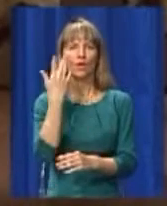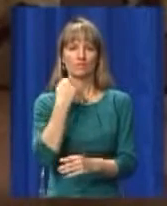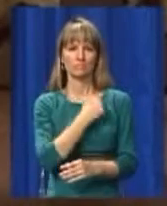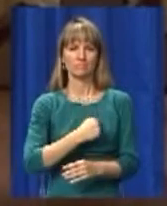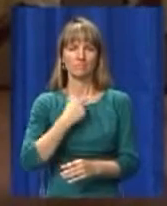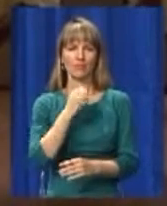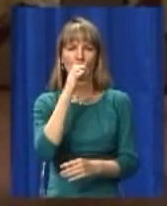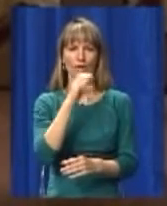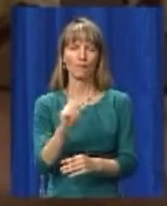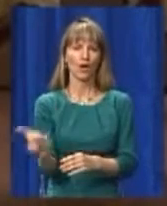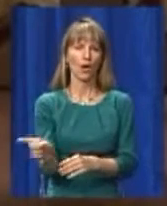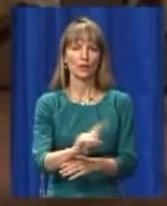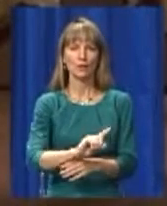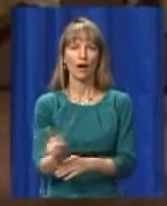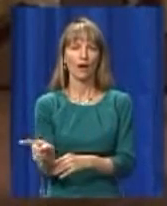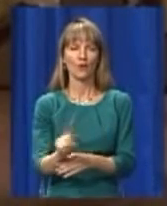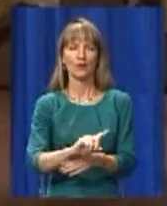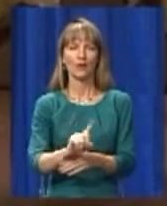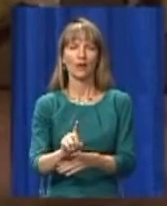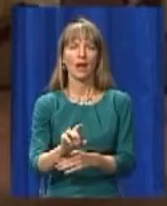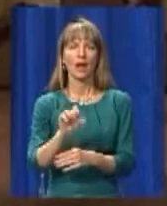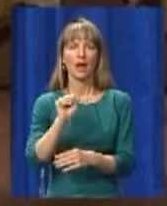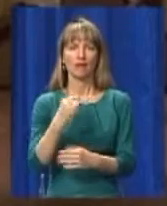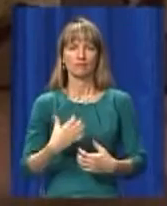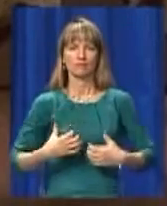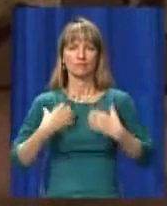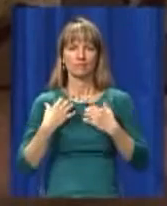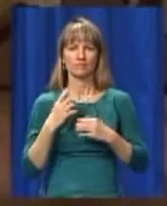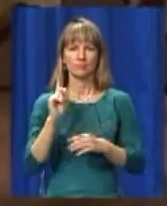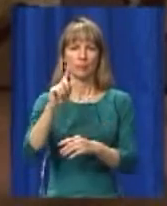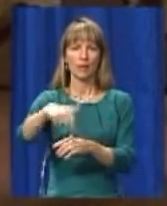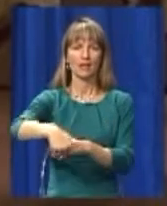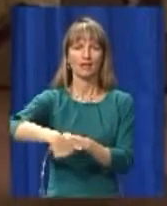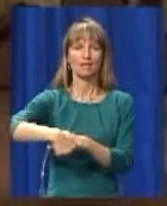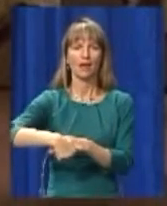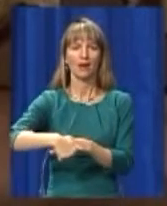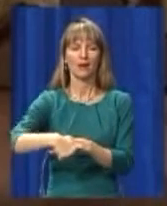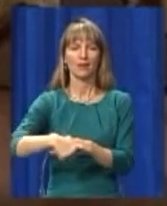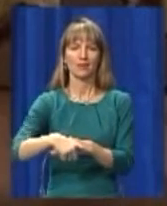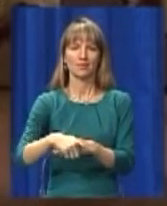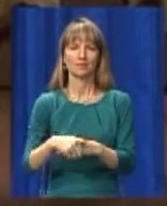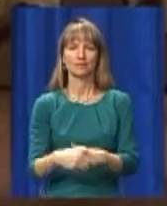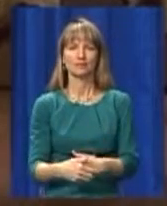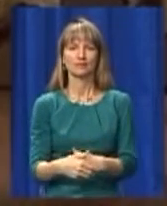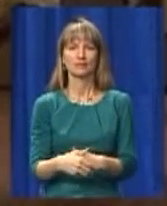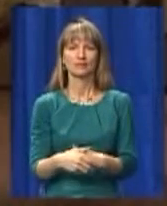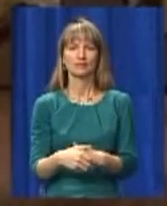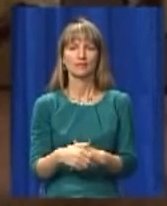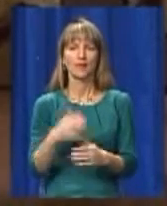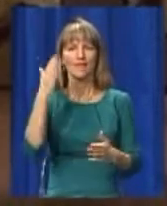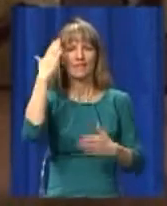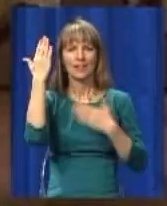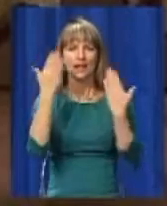вовк розмахує хвостом, а наляканий підгинає його під живіт. Веселий